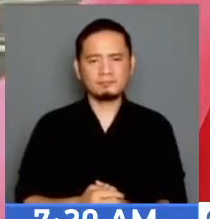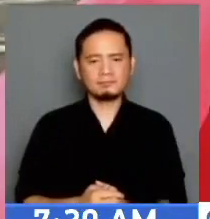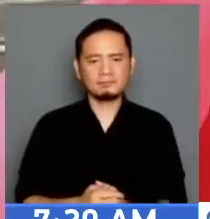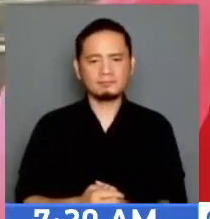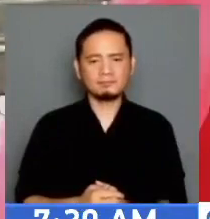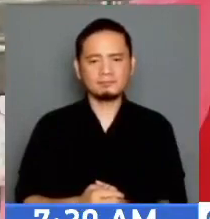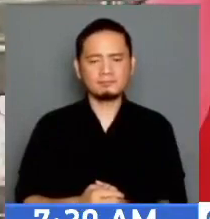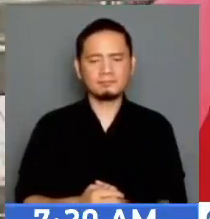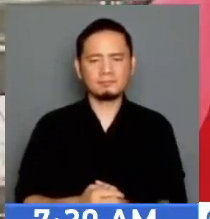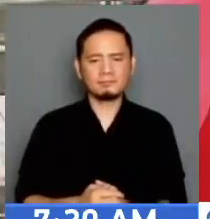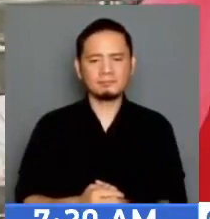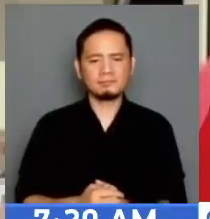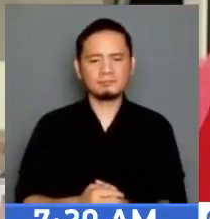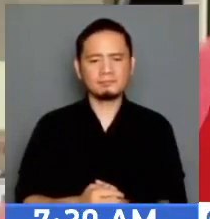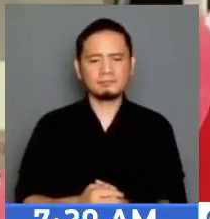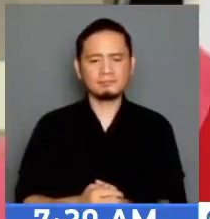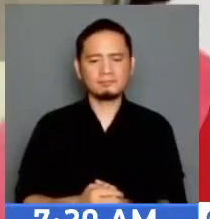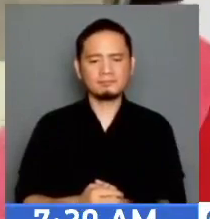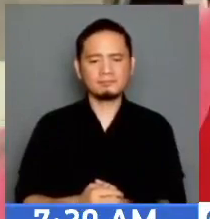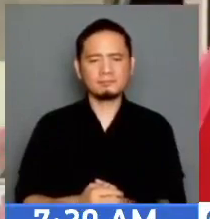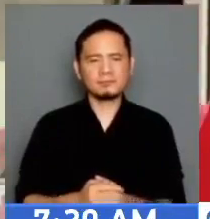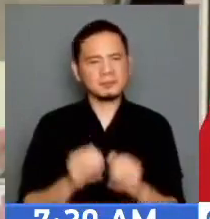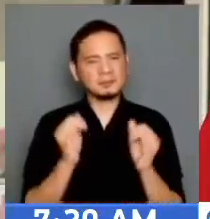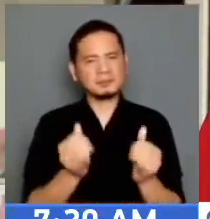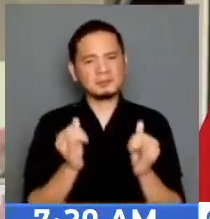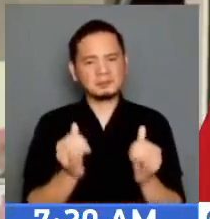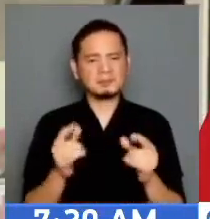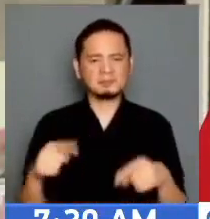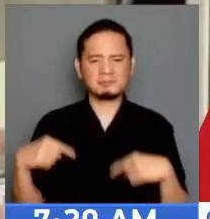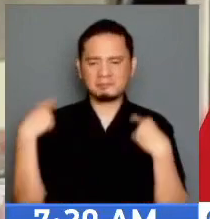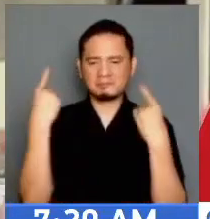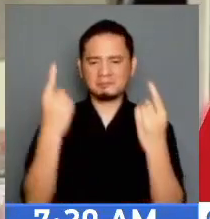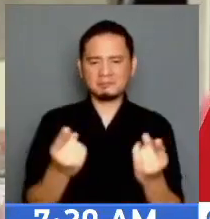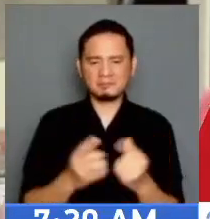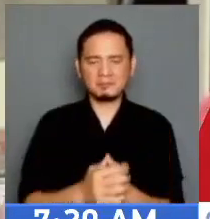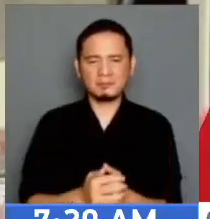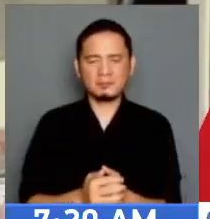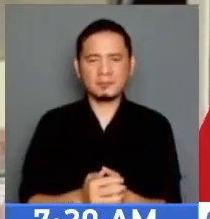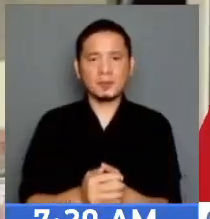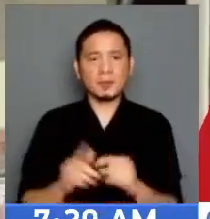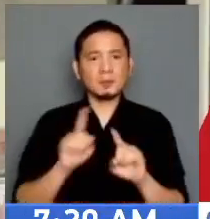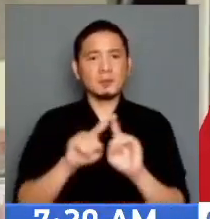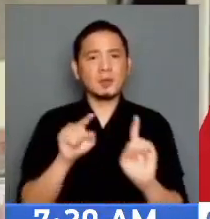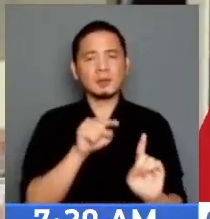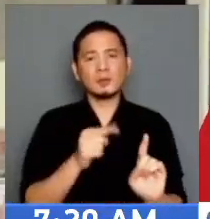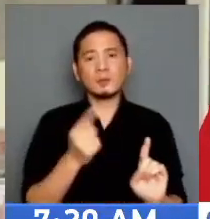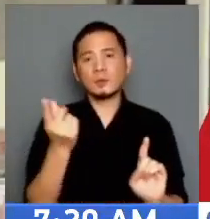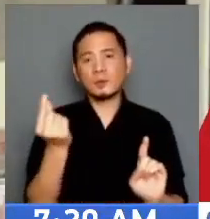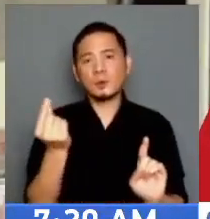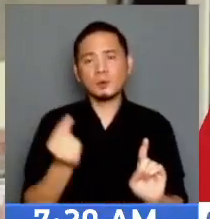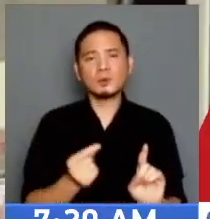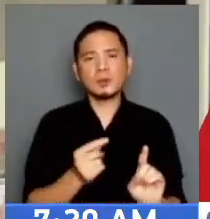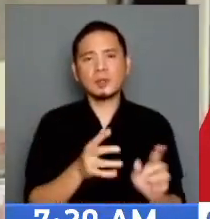Halos same pa din sa lasa dati. I-freezer niya lang po para medyo matagal.